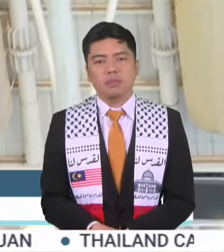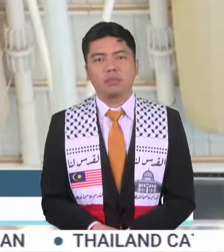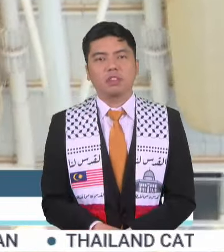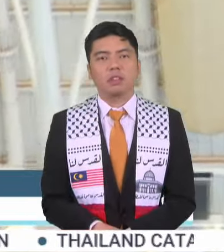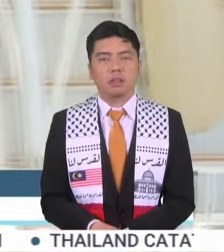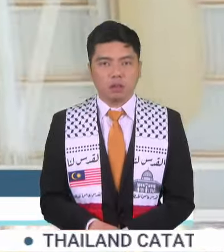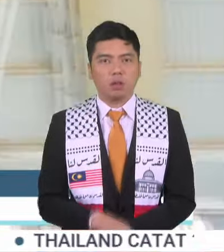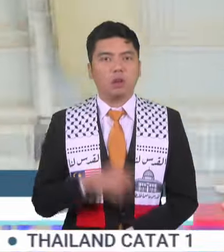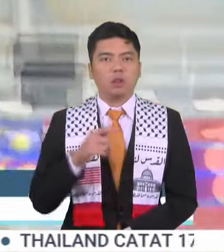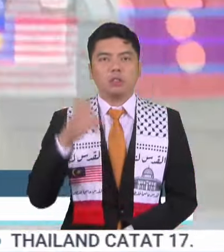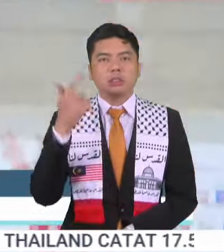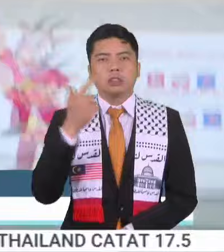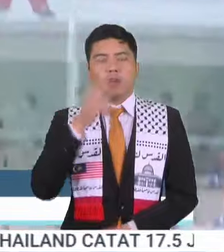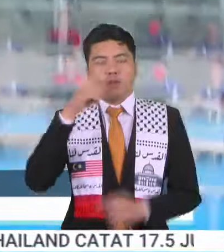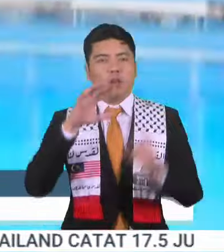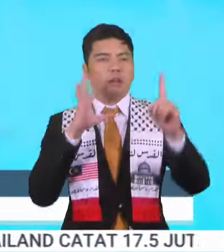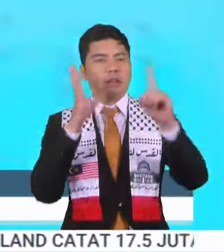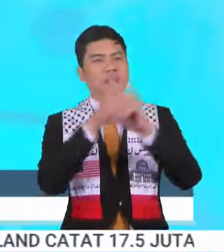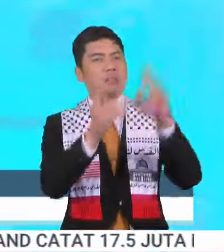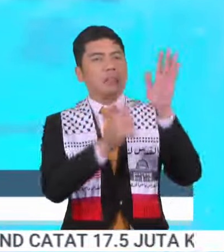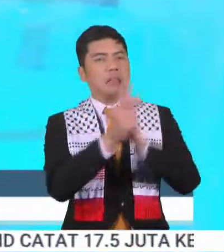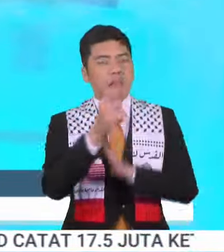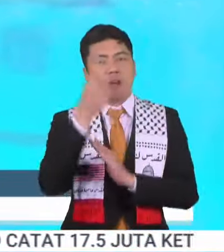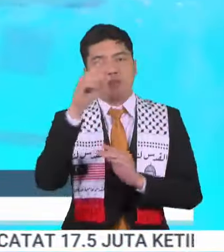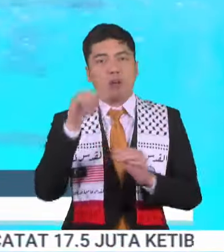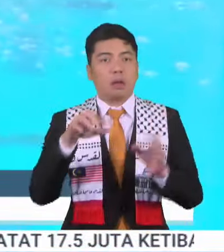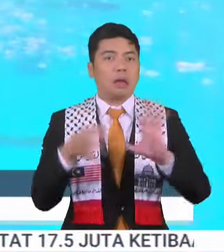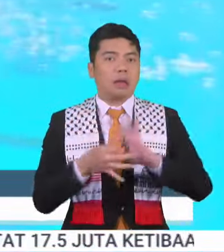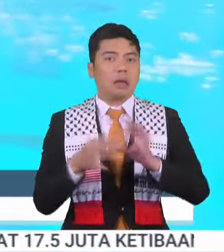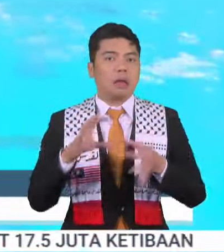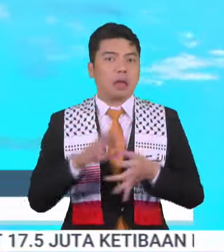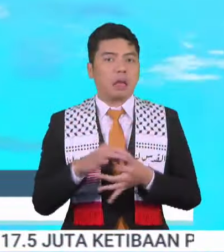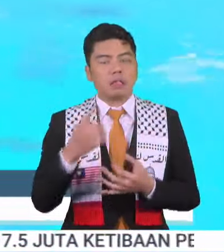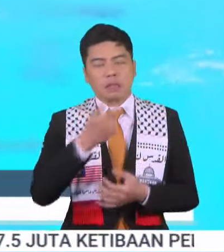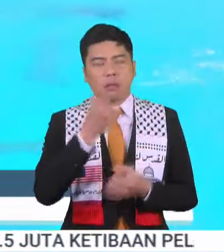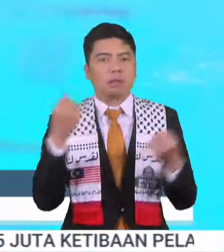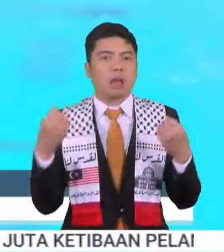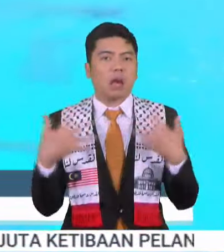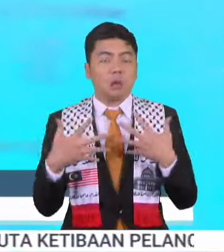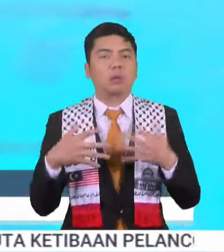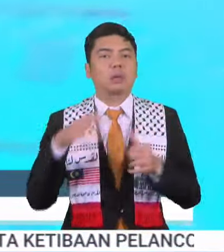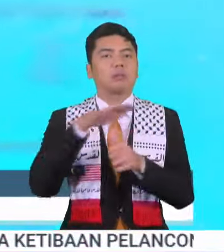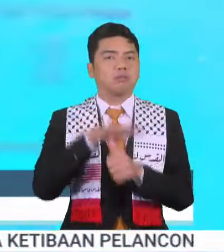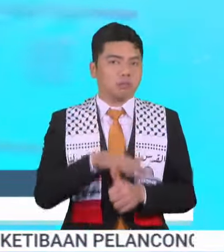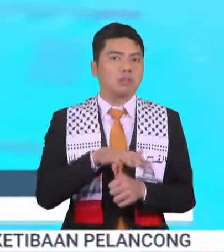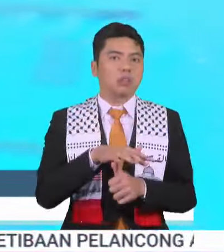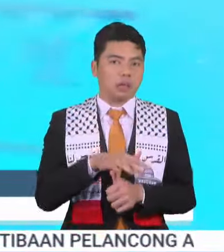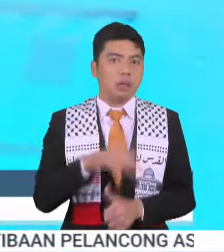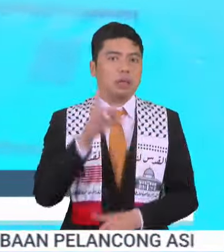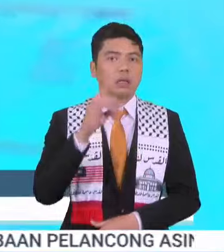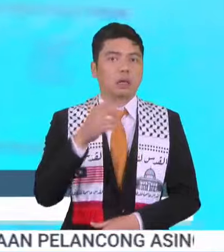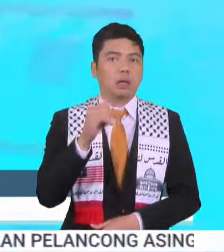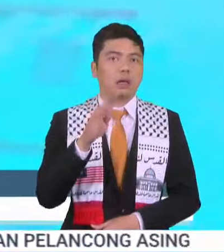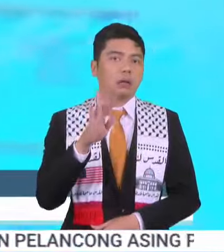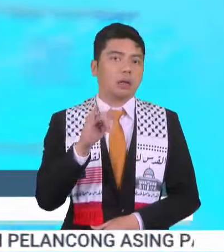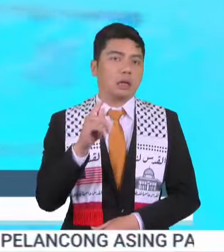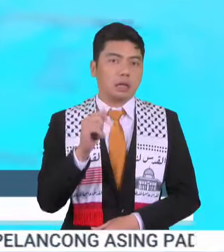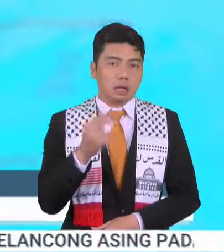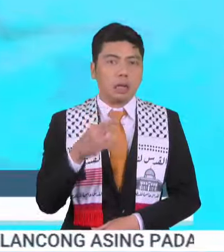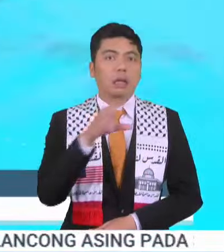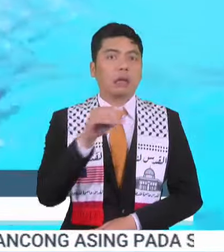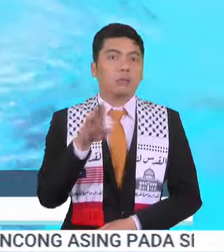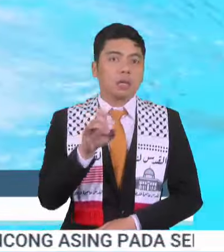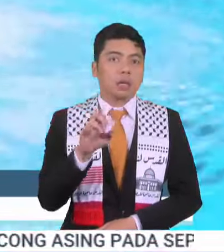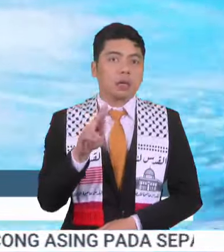Beliau bagaimanapun enggan meletak sasaran tinggi di Olimpik kali ini agar tidak merasa tertekan. Setakat ini, Nabita dan Bertrand Roderick